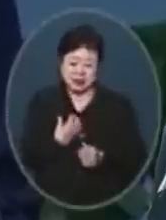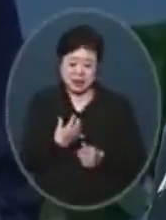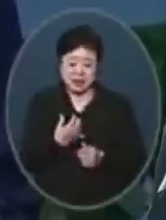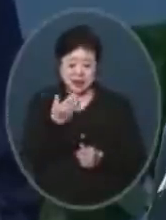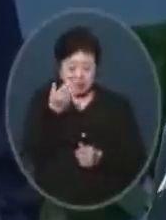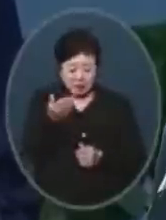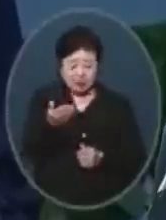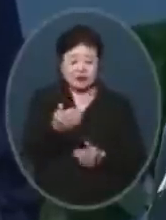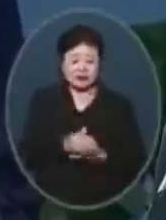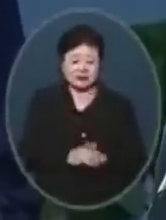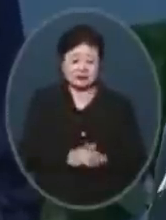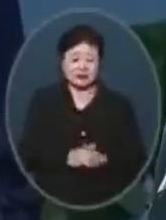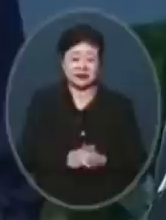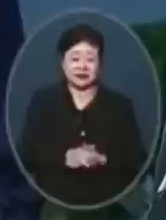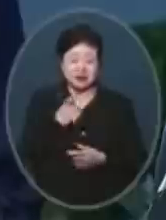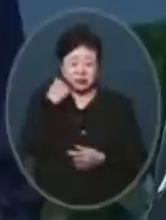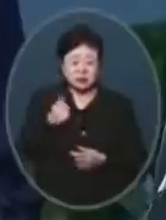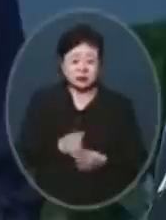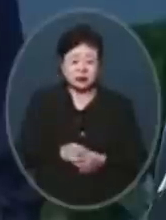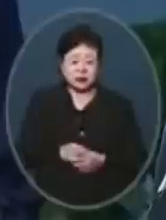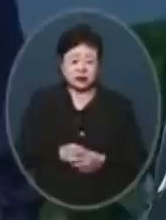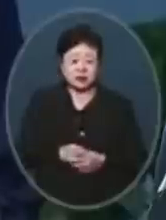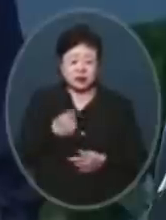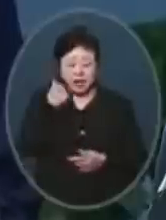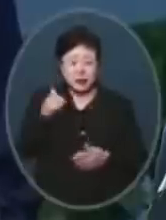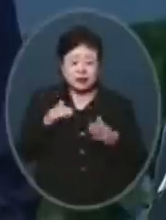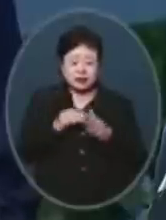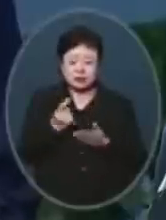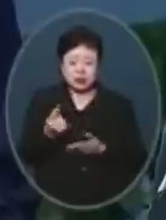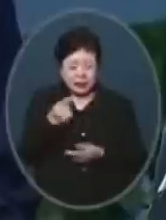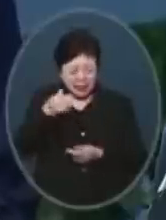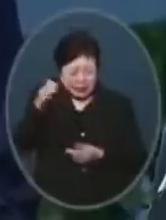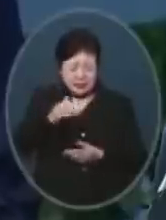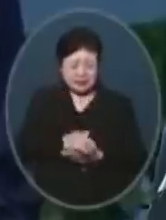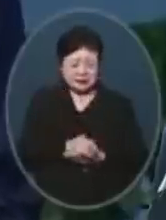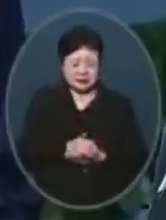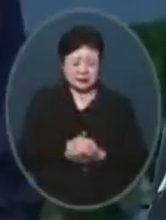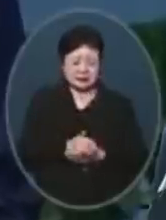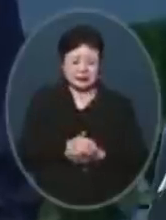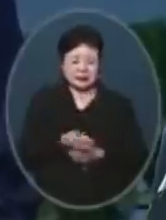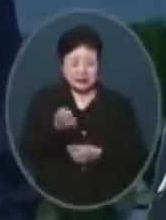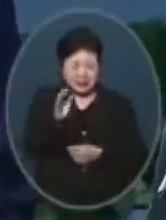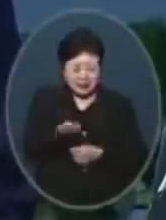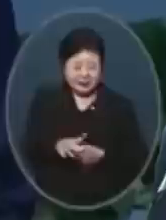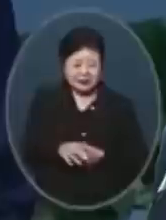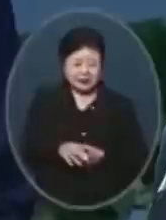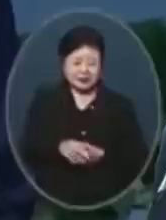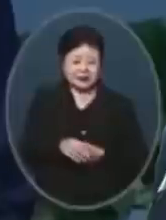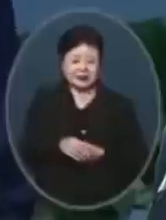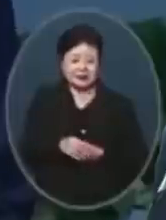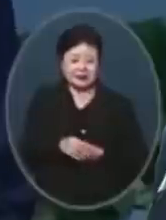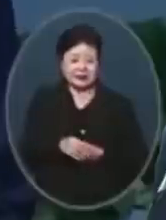내 부모 전토 아비 집을 떠나라 했습니다. 그런데